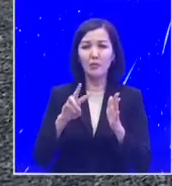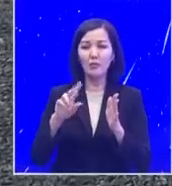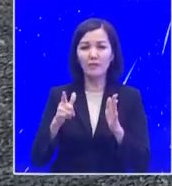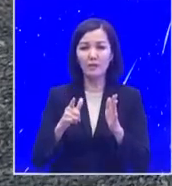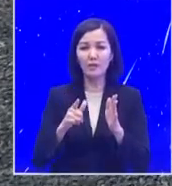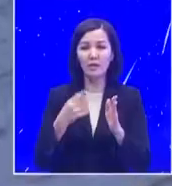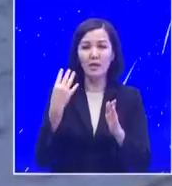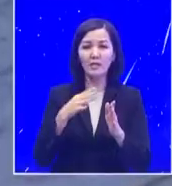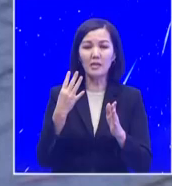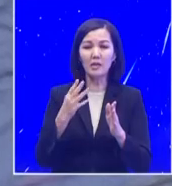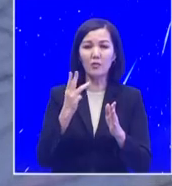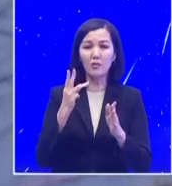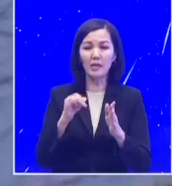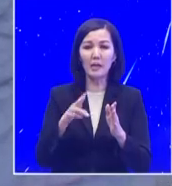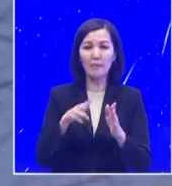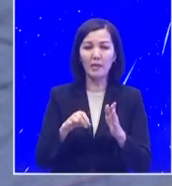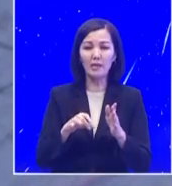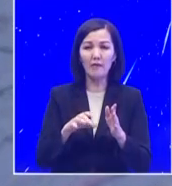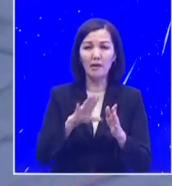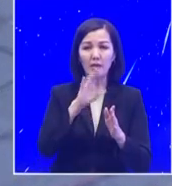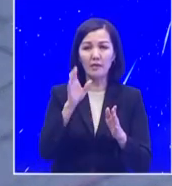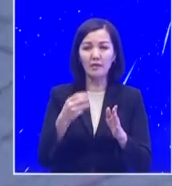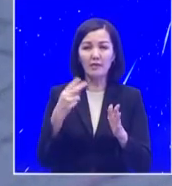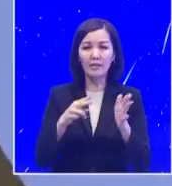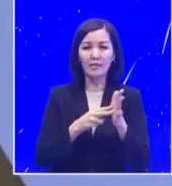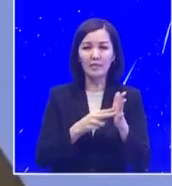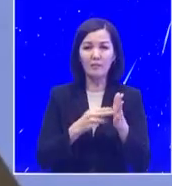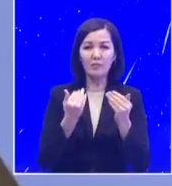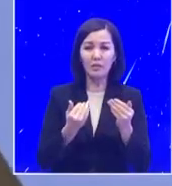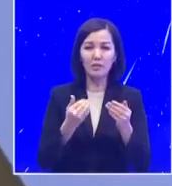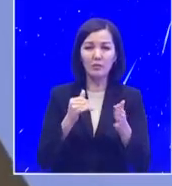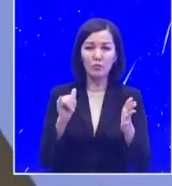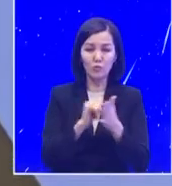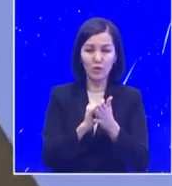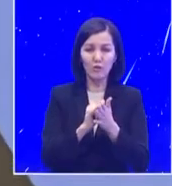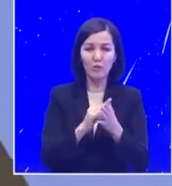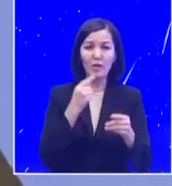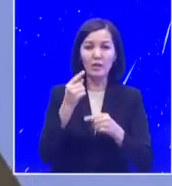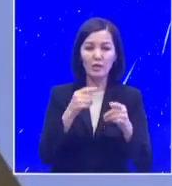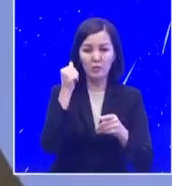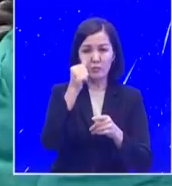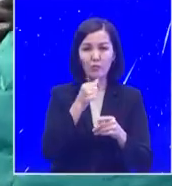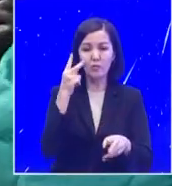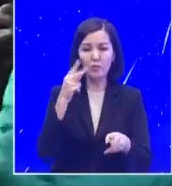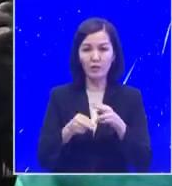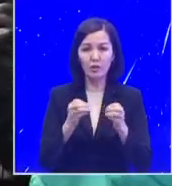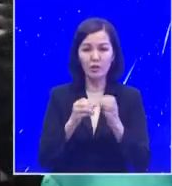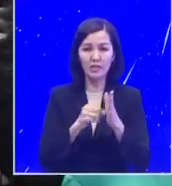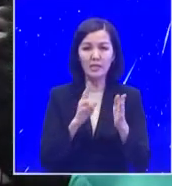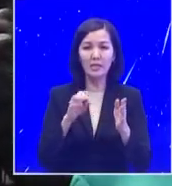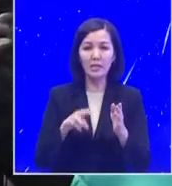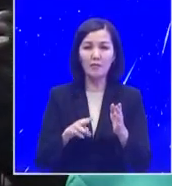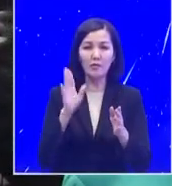из 43 километров водопроводной сети 27 километров уже проложено. В текущем году будет завершена прокладка 16